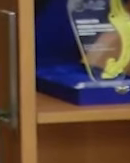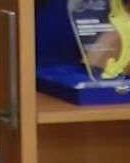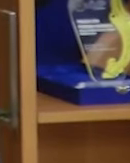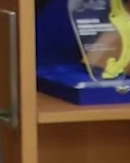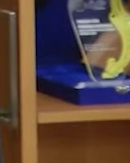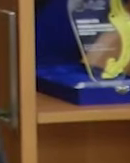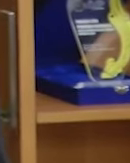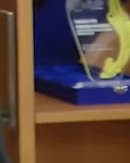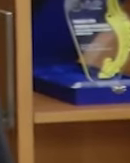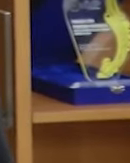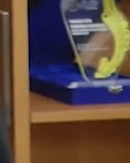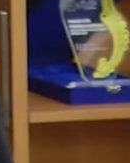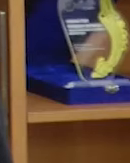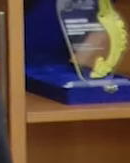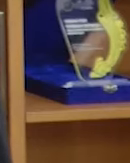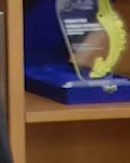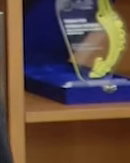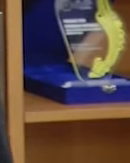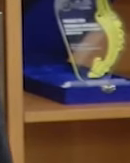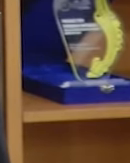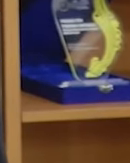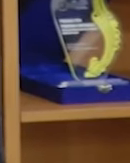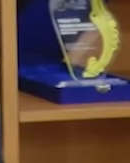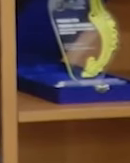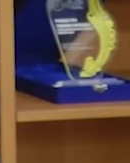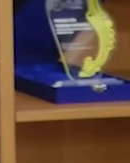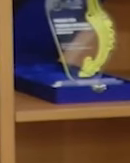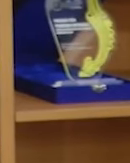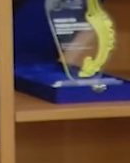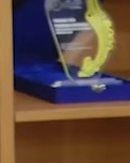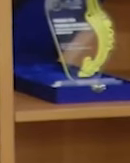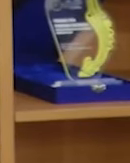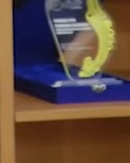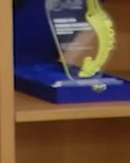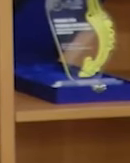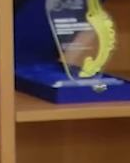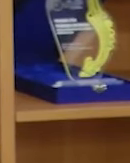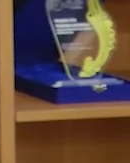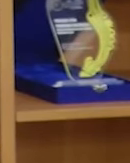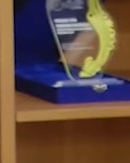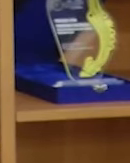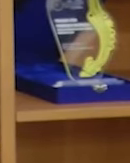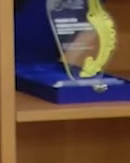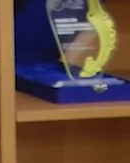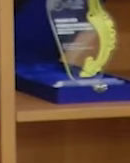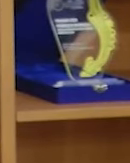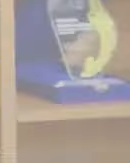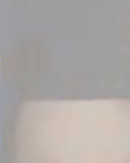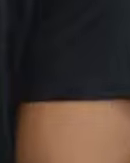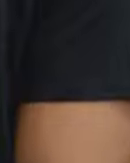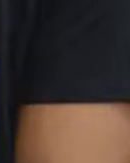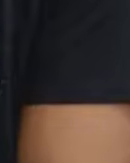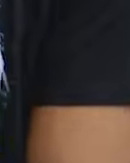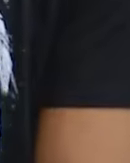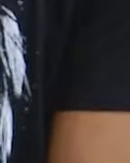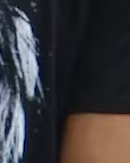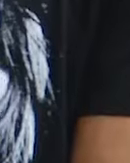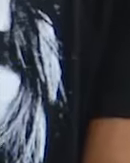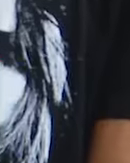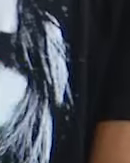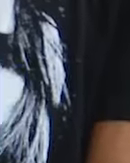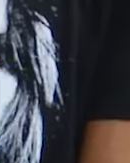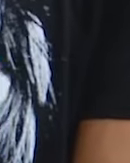mempromosikan film Lembayung dan kelihatannya ya sangat positif gitu ya. Mudah-mudahan ini juga tercermin dari suksesnya film ini nanti. Senang banget sih,